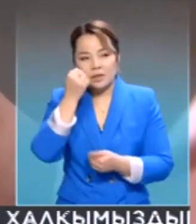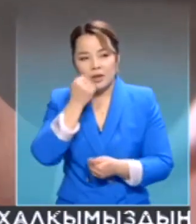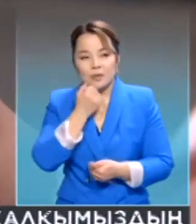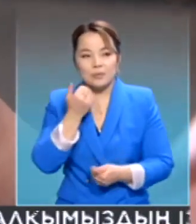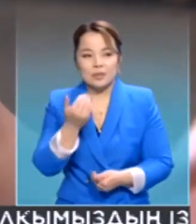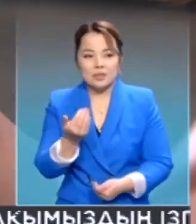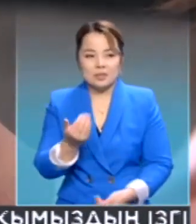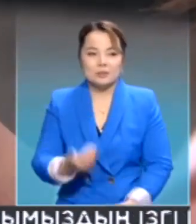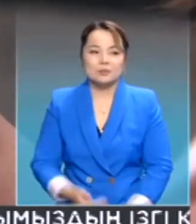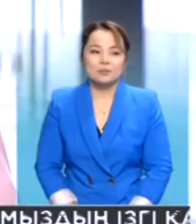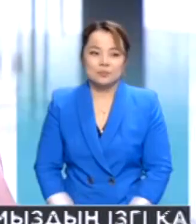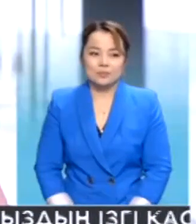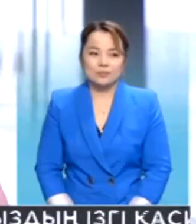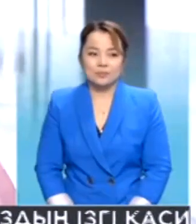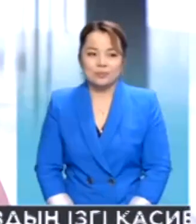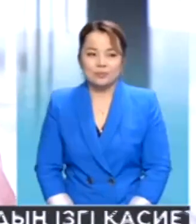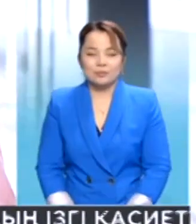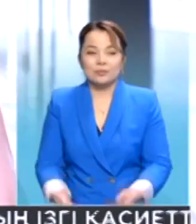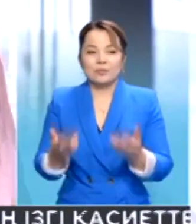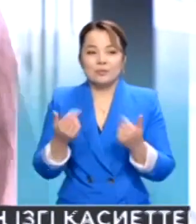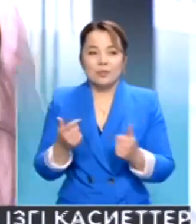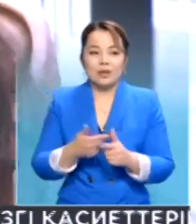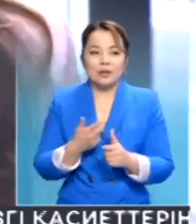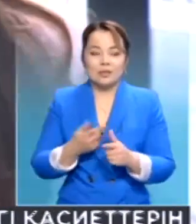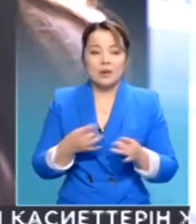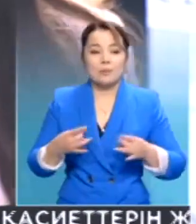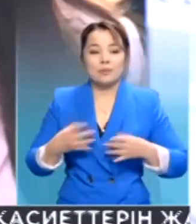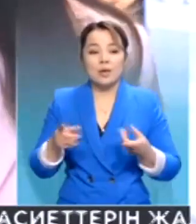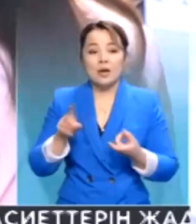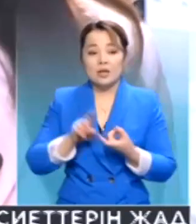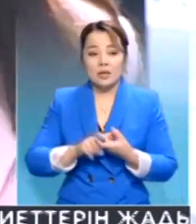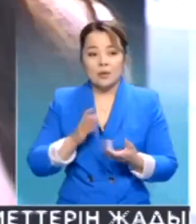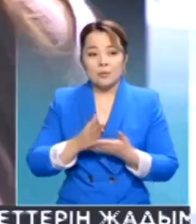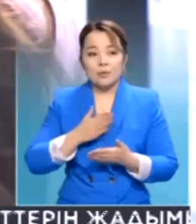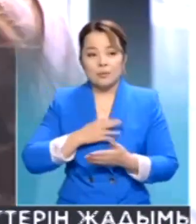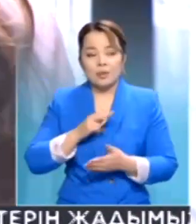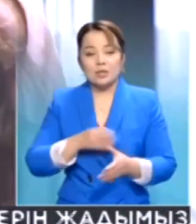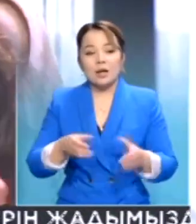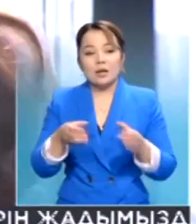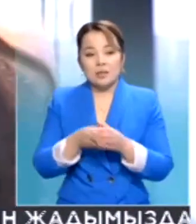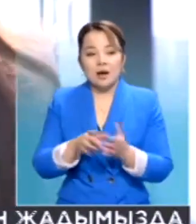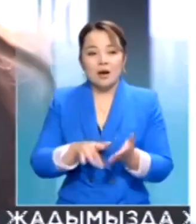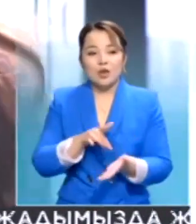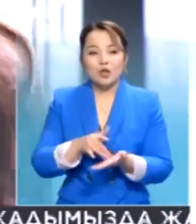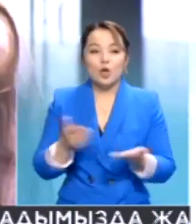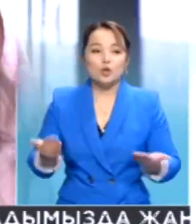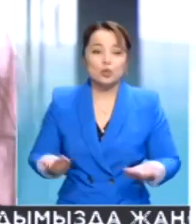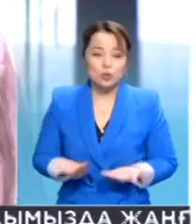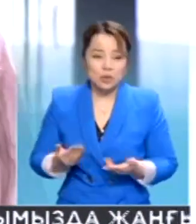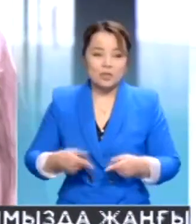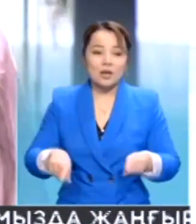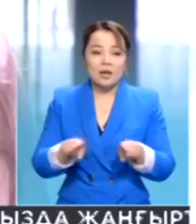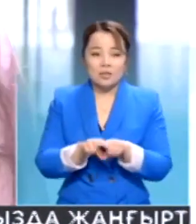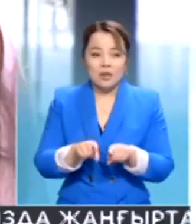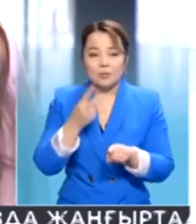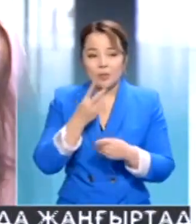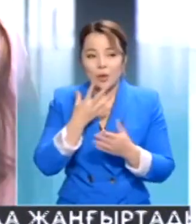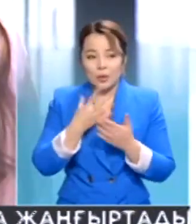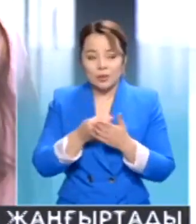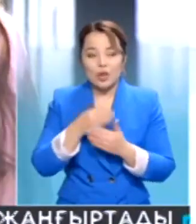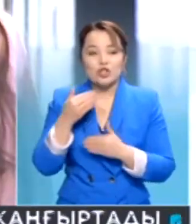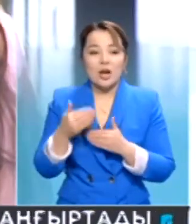Жақсы. Я, аталған мейрамға орай, қазір менің әріптестермен қала тұрғындары да дәл осылай